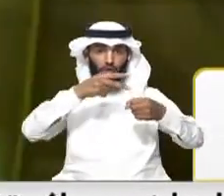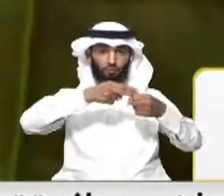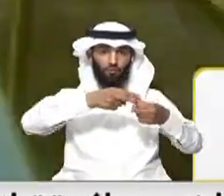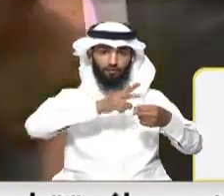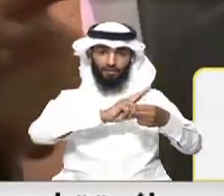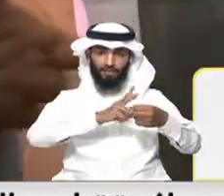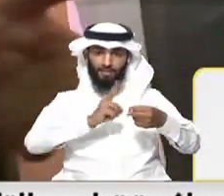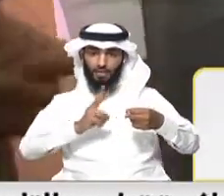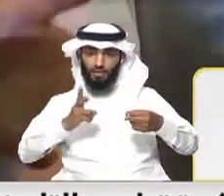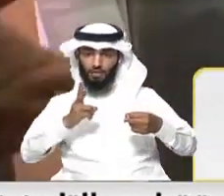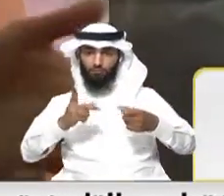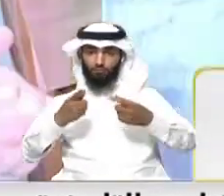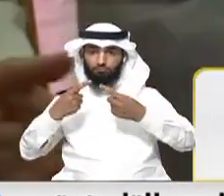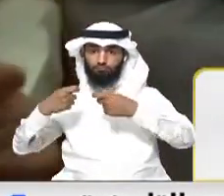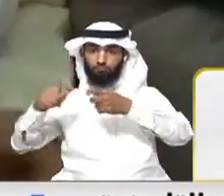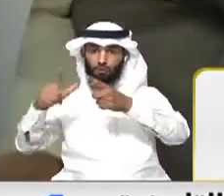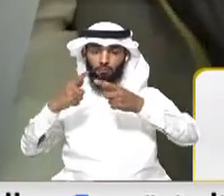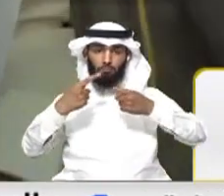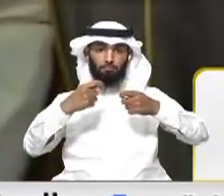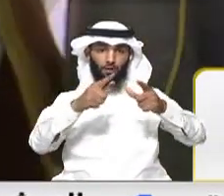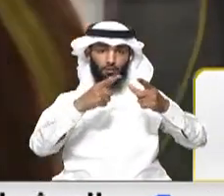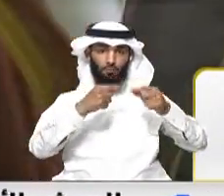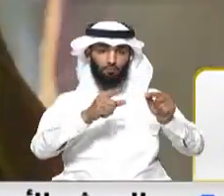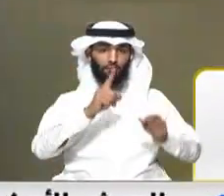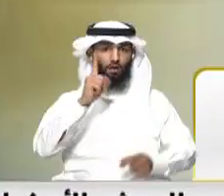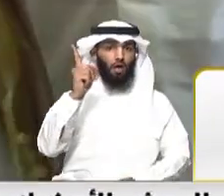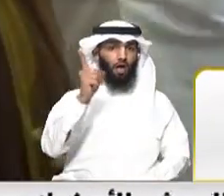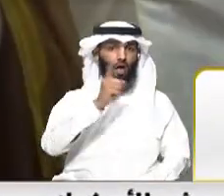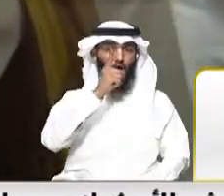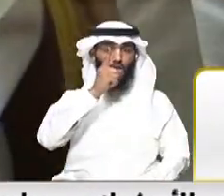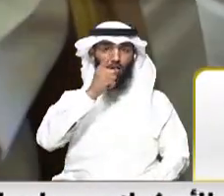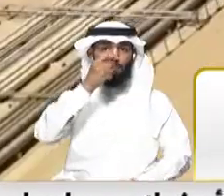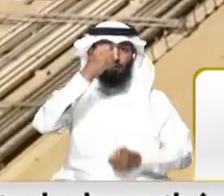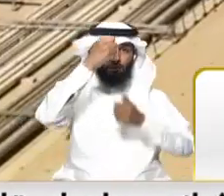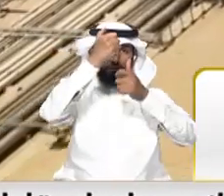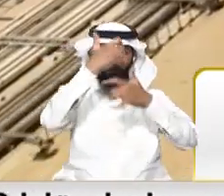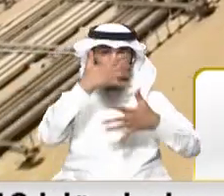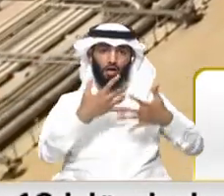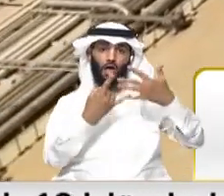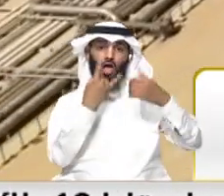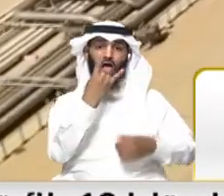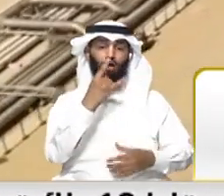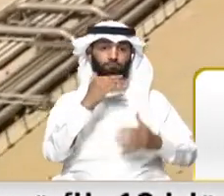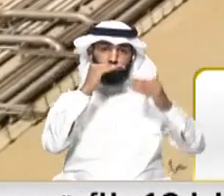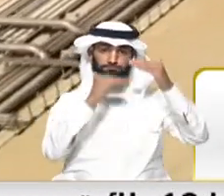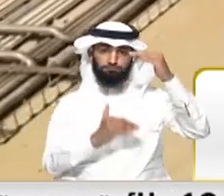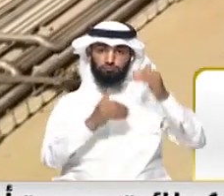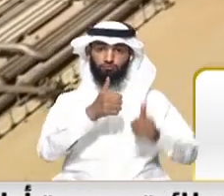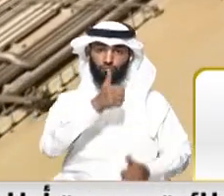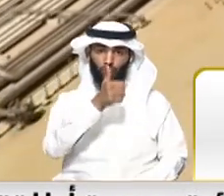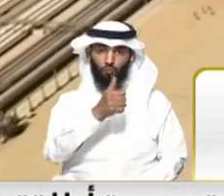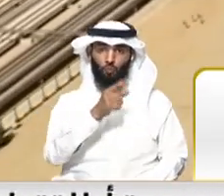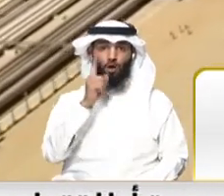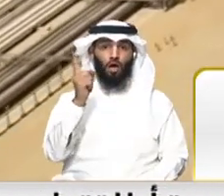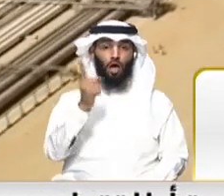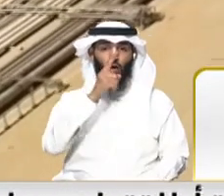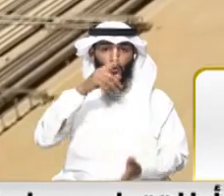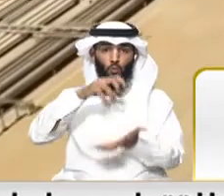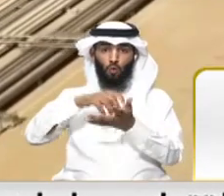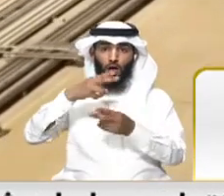الكويت من ضمن اكبر عشر مصافي تكرير في العالم وثاني اكبر مصفات النفطيه في الشرق